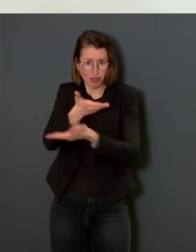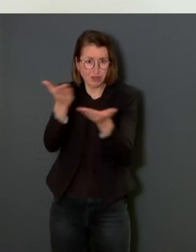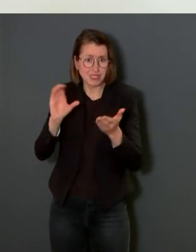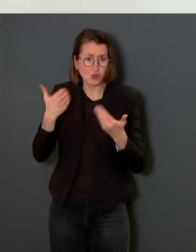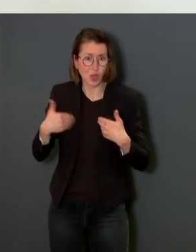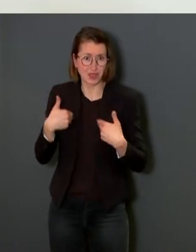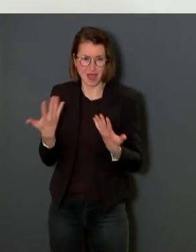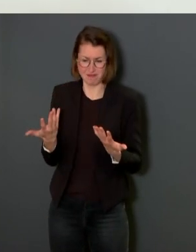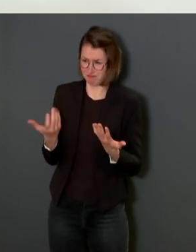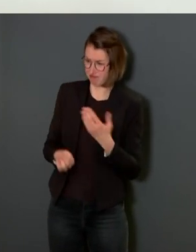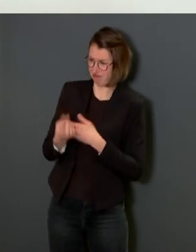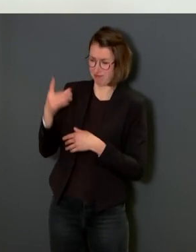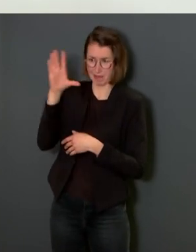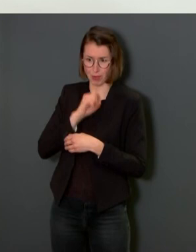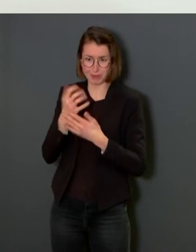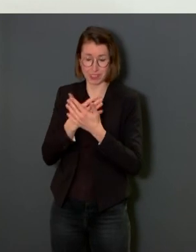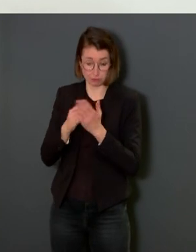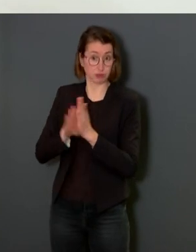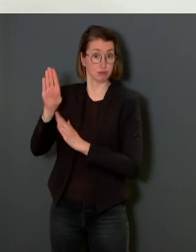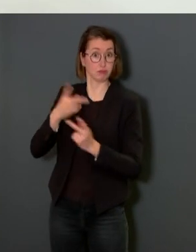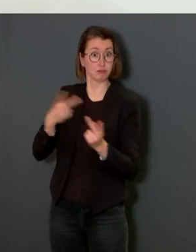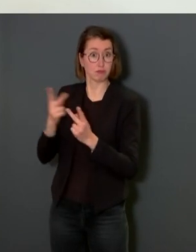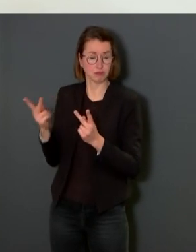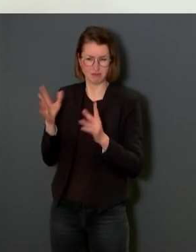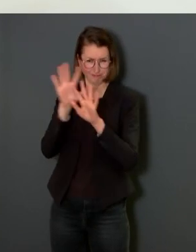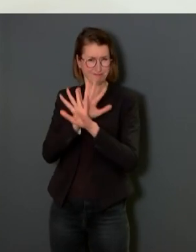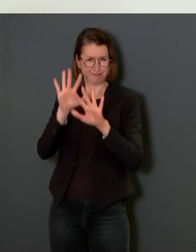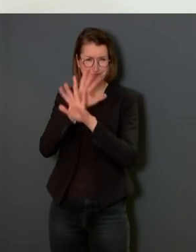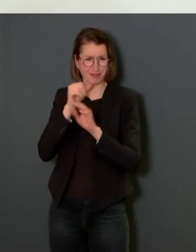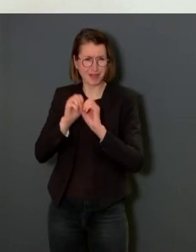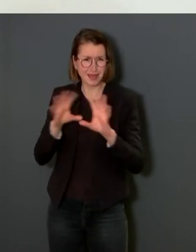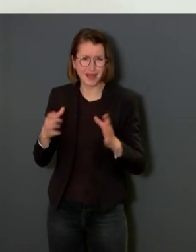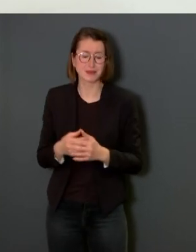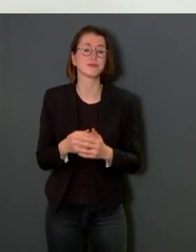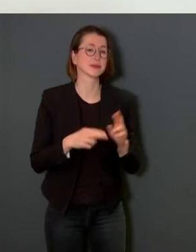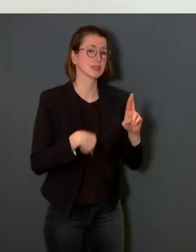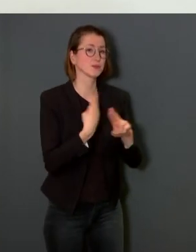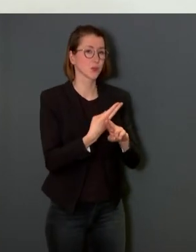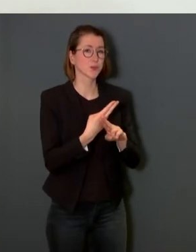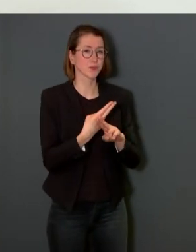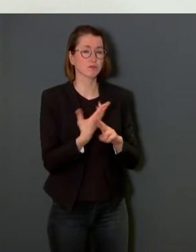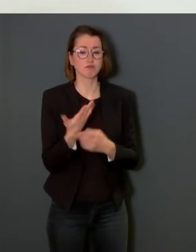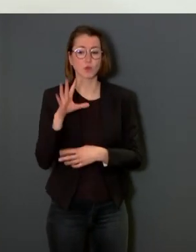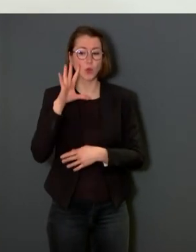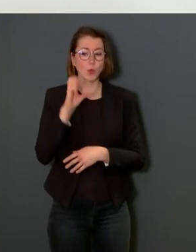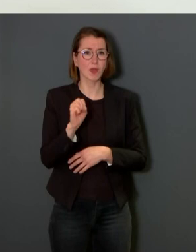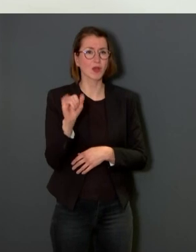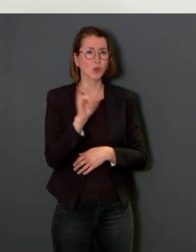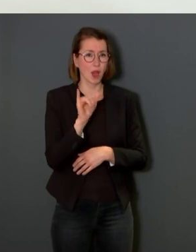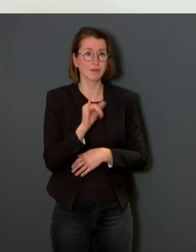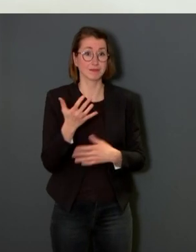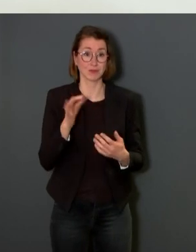lui sont communiqués. Ce qu'on voit, c'est qu'il y a une augmentation des contaminations qui est là